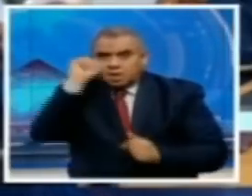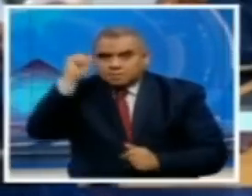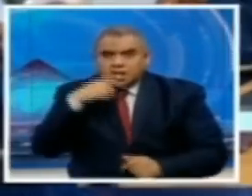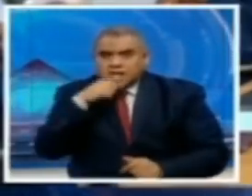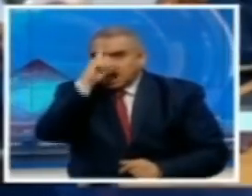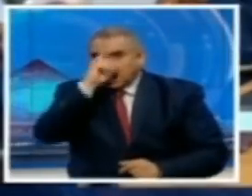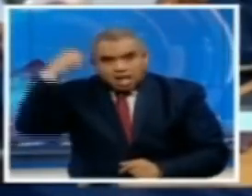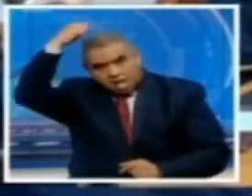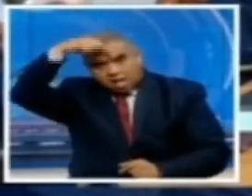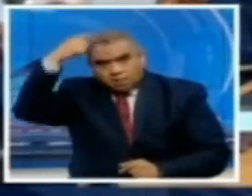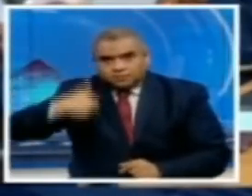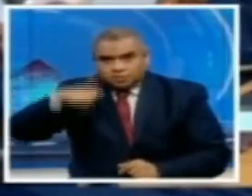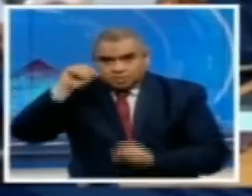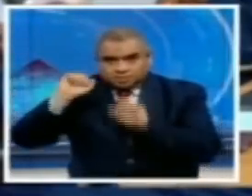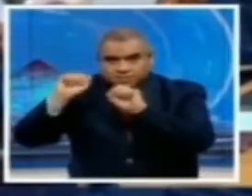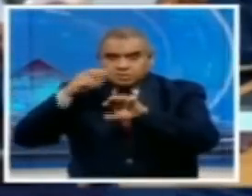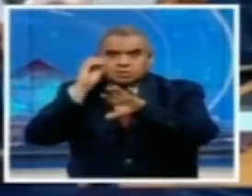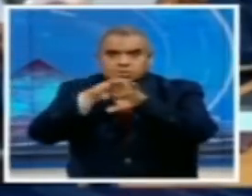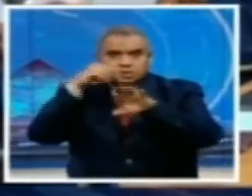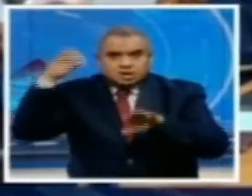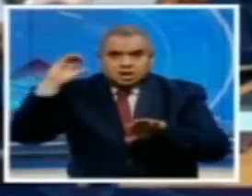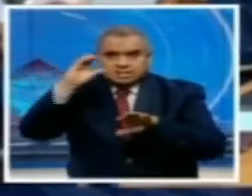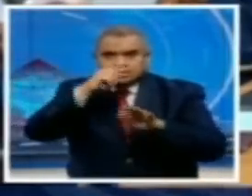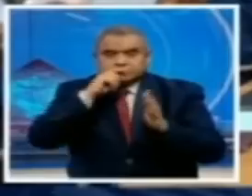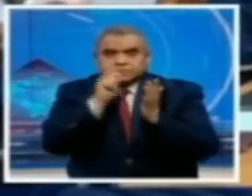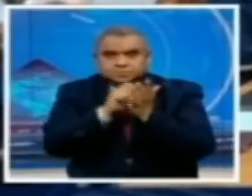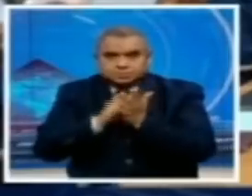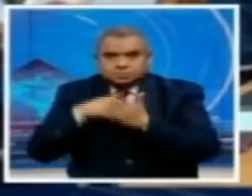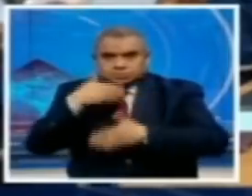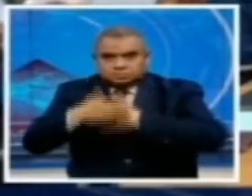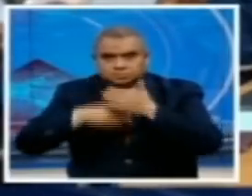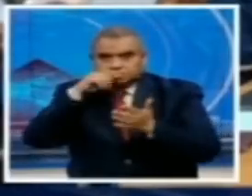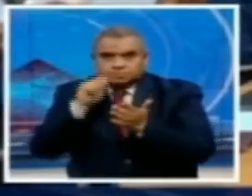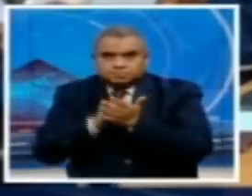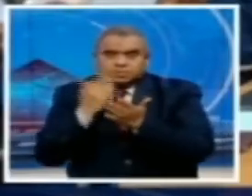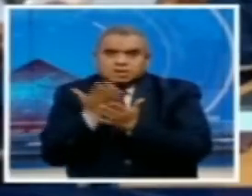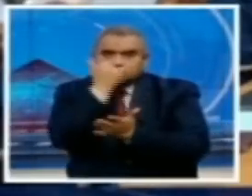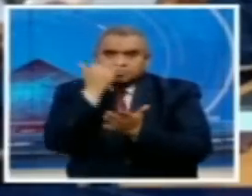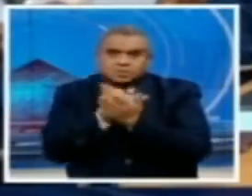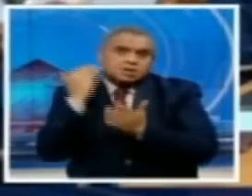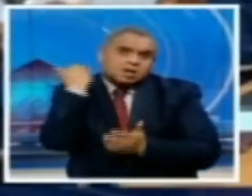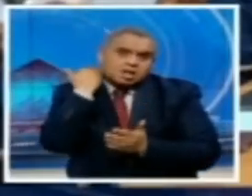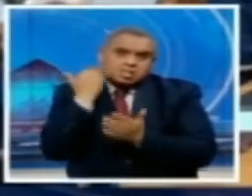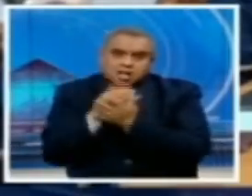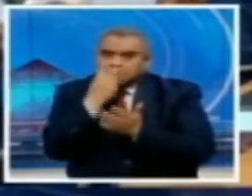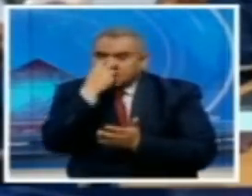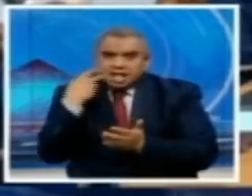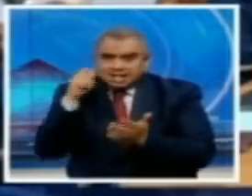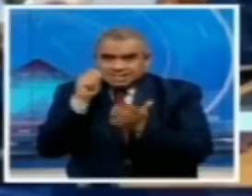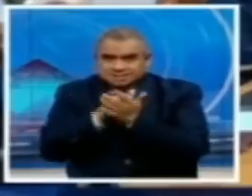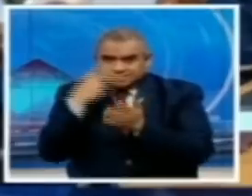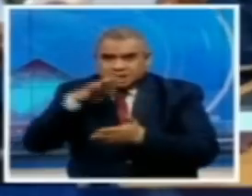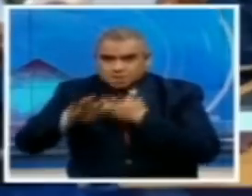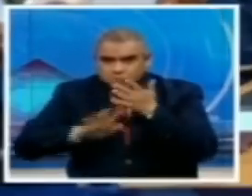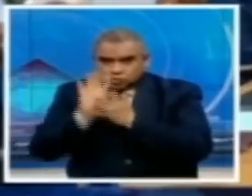الأوقاف، وجه الرئيس السيسي باتخاذ جميع الإجراءات اللازمة لسرعة تنفيذها من أجل صون ممتلكات